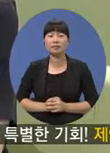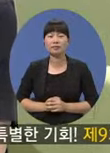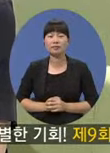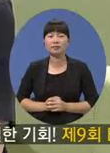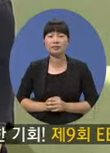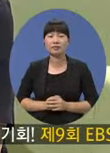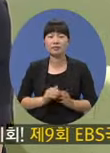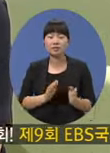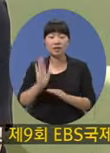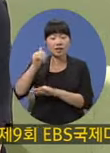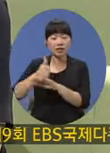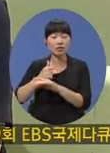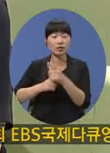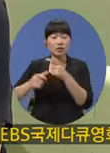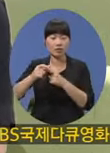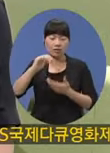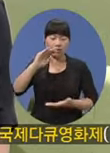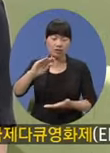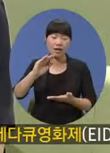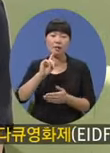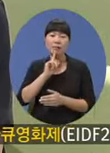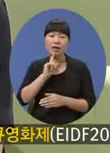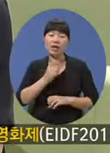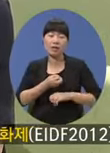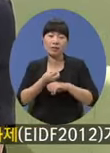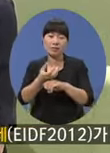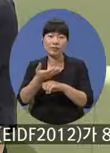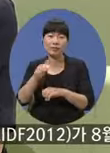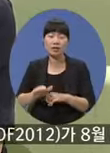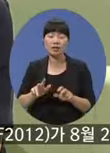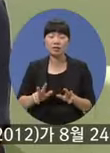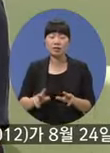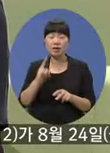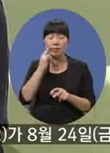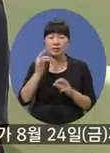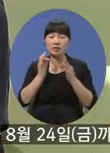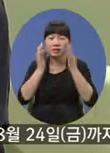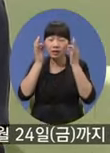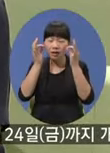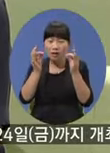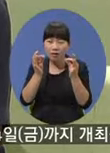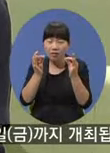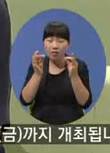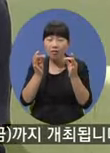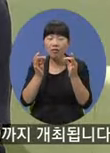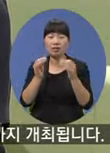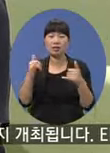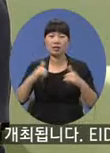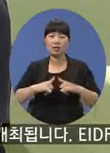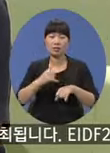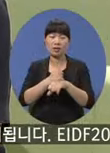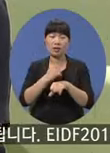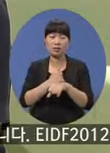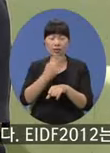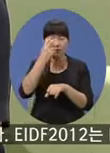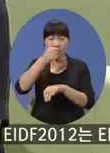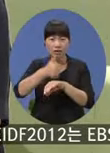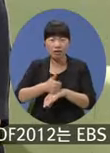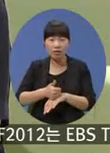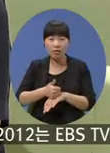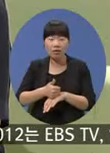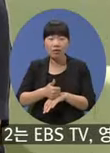부분 뒤에 가서 우리가 조금 더 이야기할 그런 부분이기는 하고요. 어머님이 최선을 다하신 거는 그 인터뷰하고 또 검사한